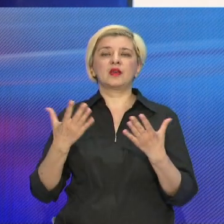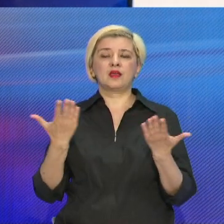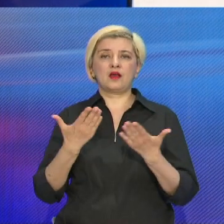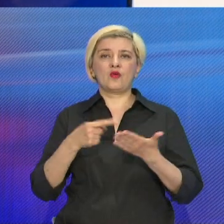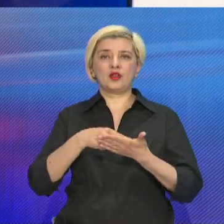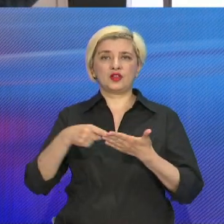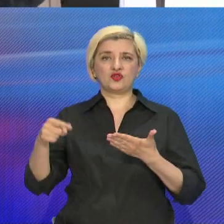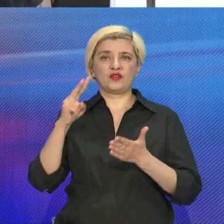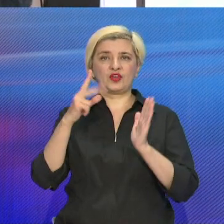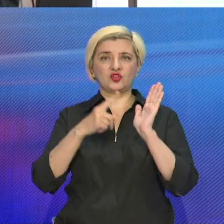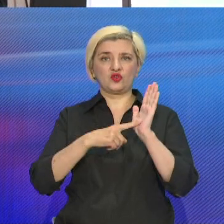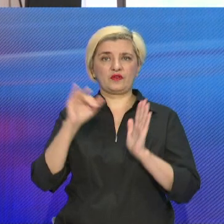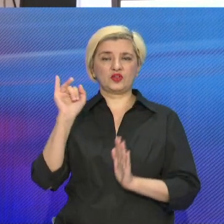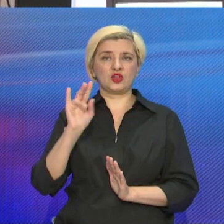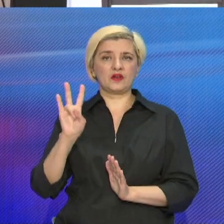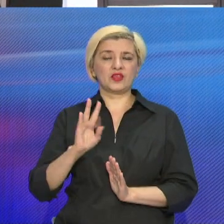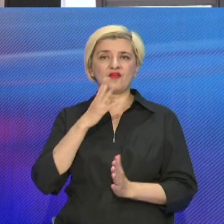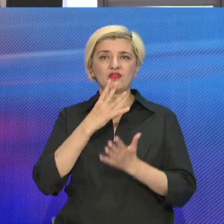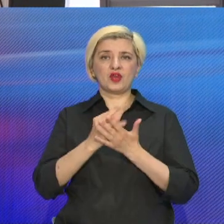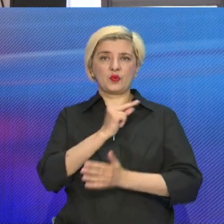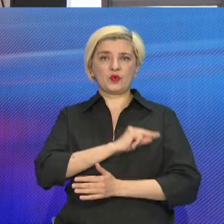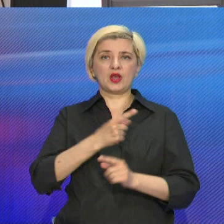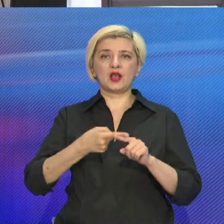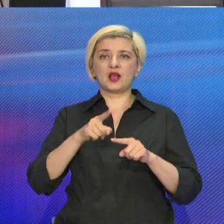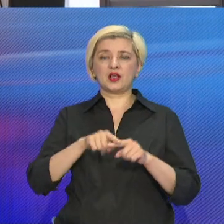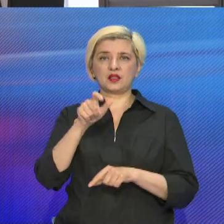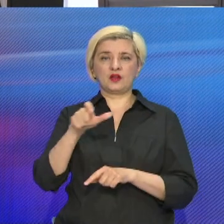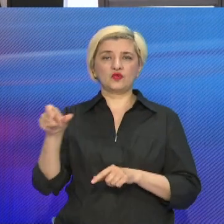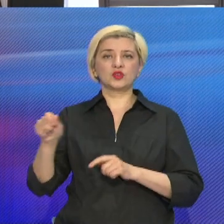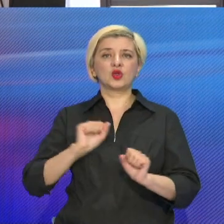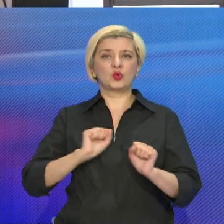означают 26 червня, у своей працы гэтые люди керуются